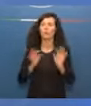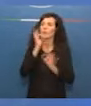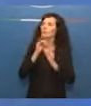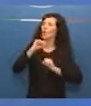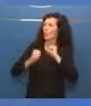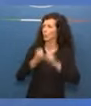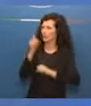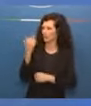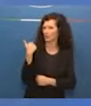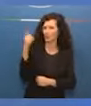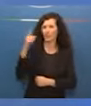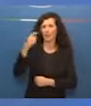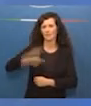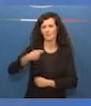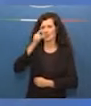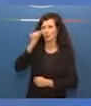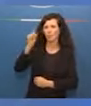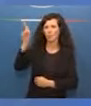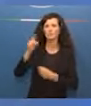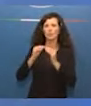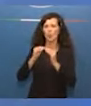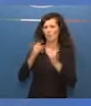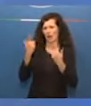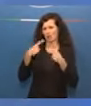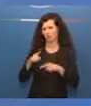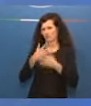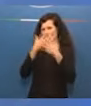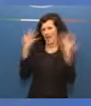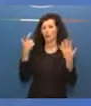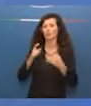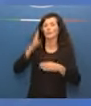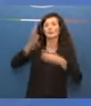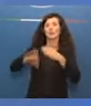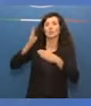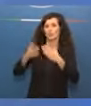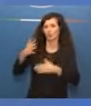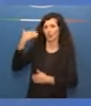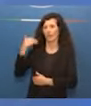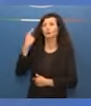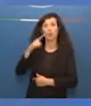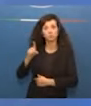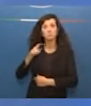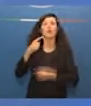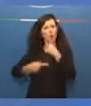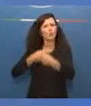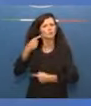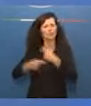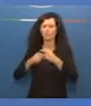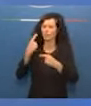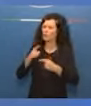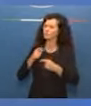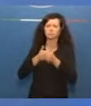recenti del presidente putin e quindi bisogna continuare su quel fronte questa è la